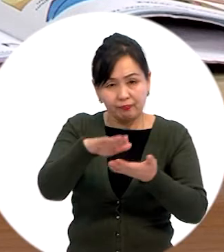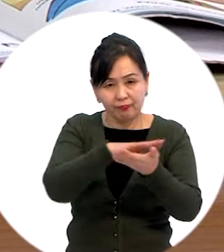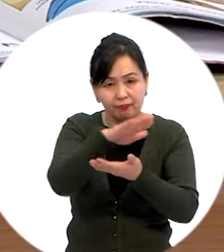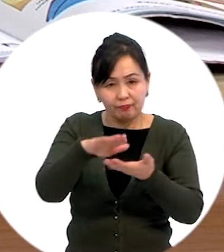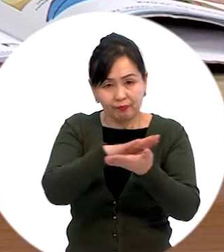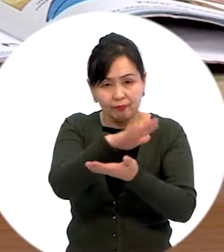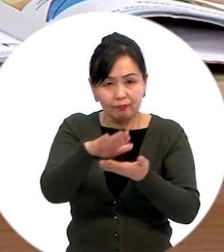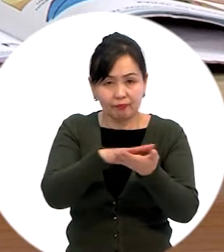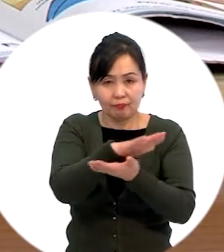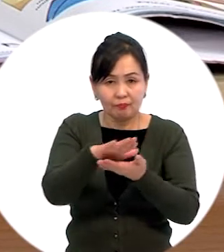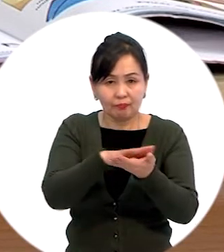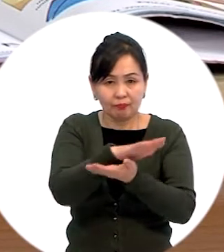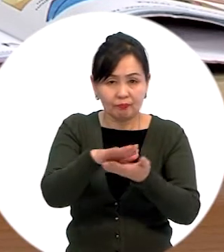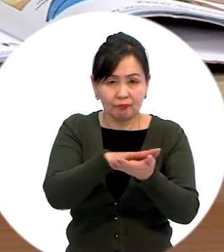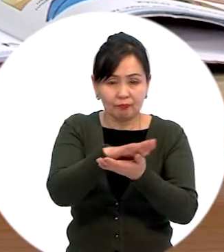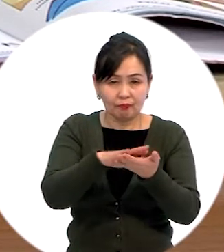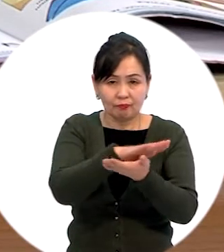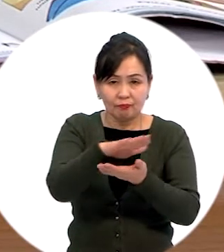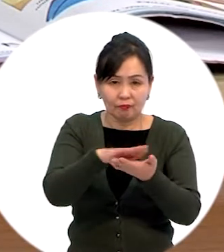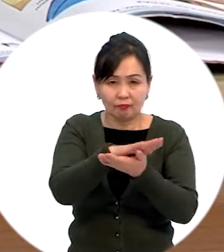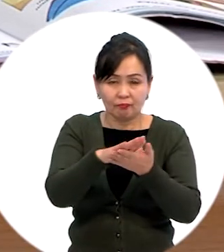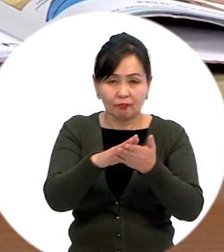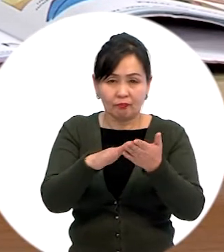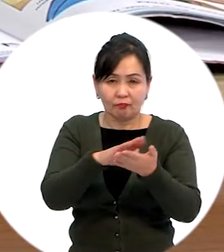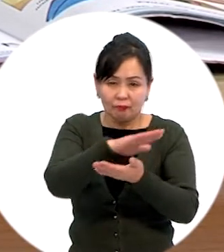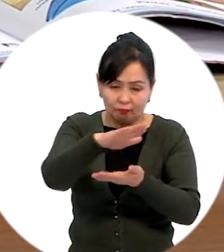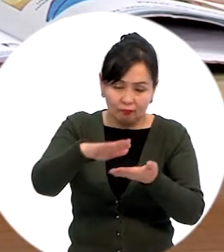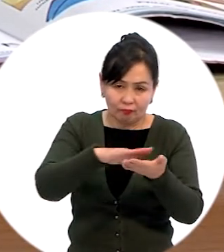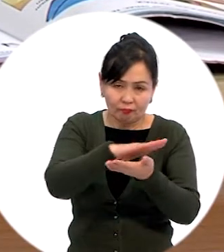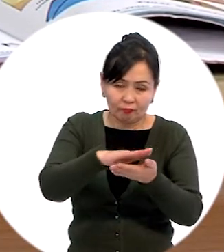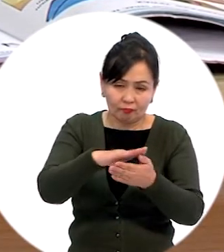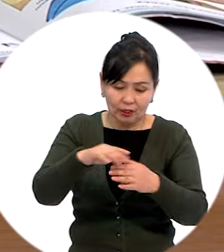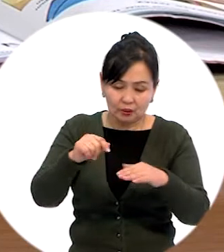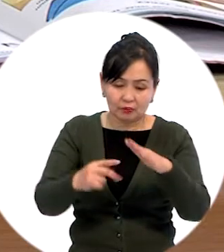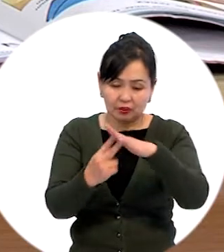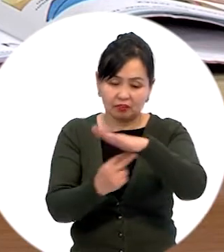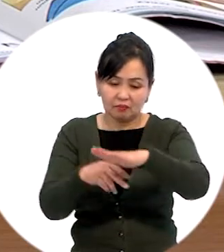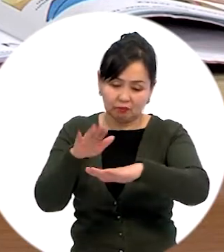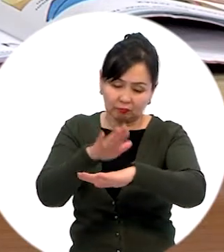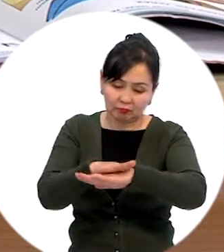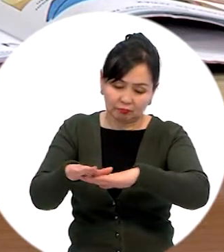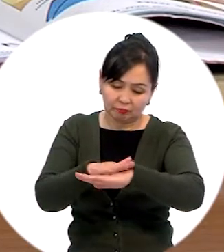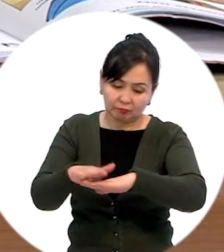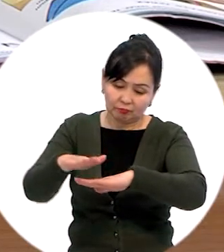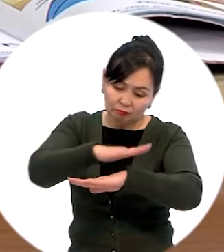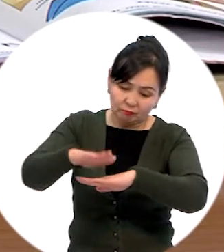болно. А эсвэл тавтан дээрээ тавиад ингэж бас бүрэн хэлж болдог. За аль дуртайгаар